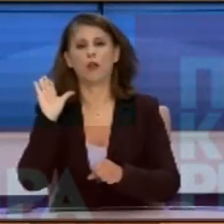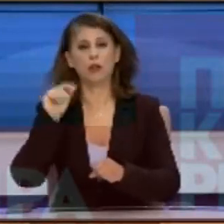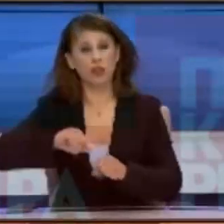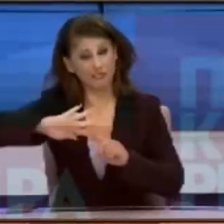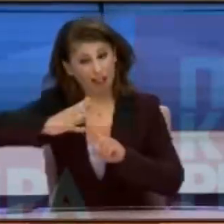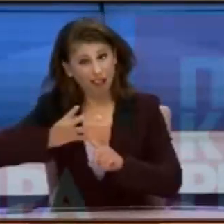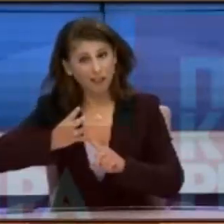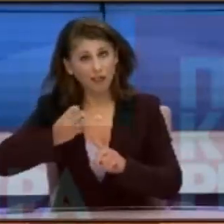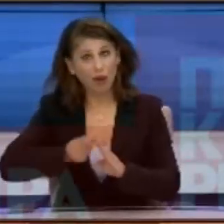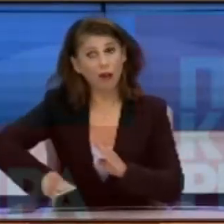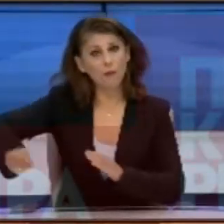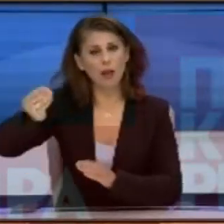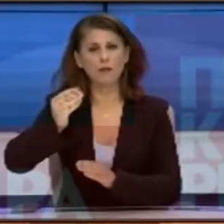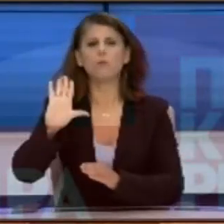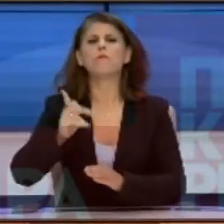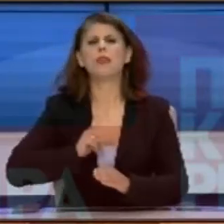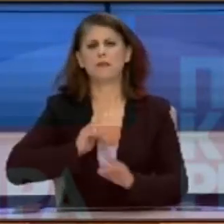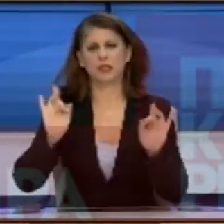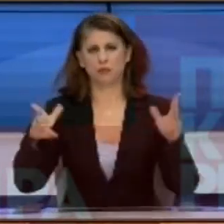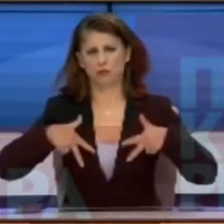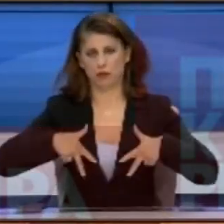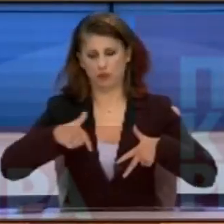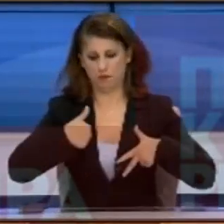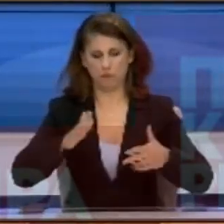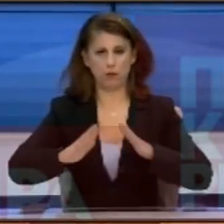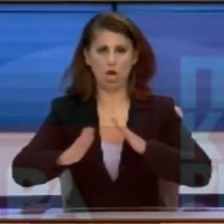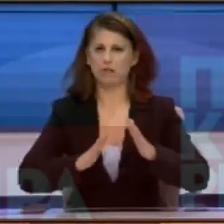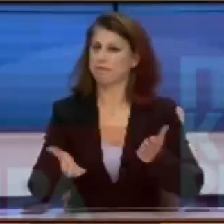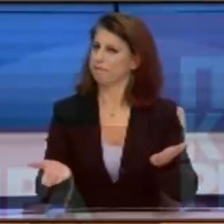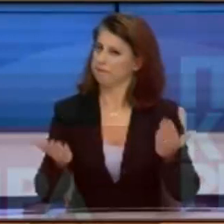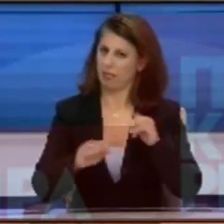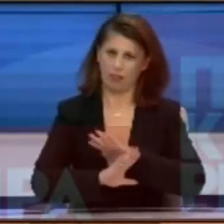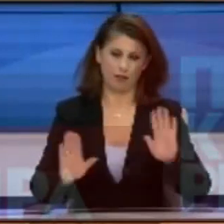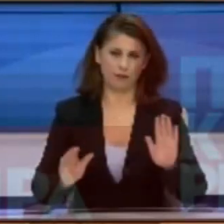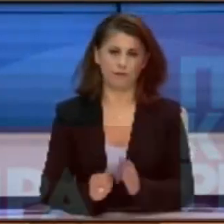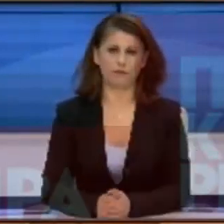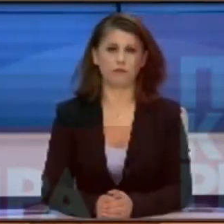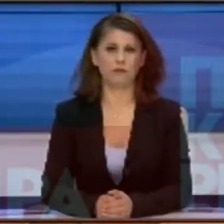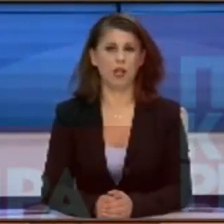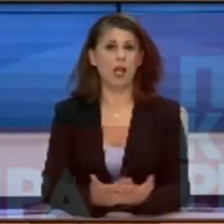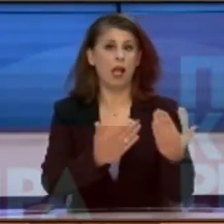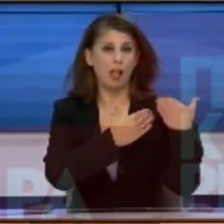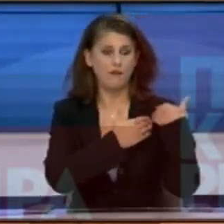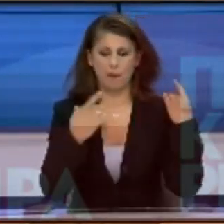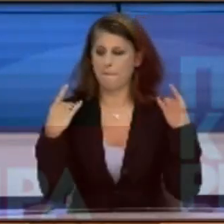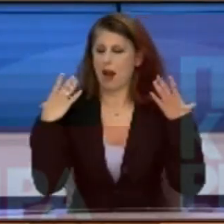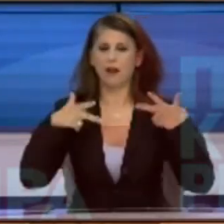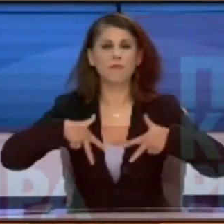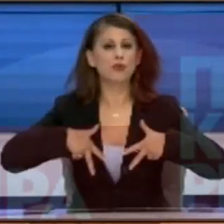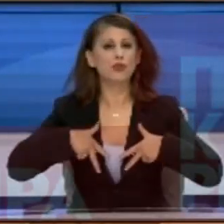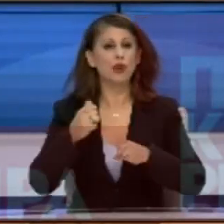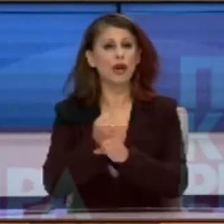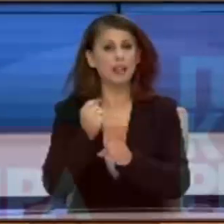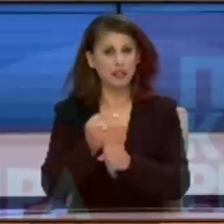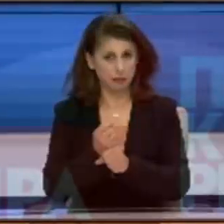4η ρύθμιση, μην περιμένεις και τίποτα από το κράτος, γιατί εμείς δεν θα σε προστατεύσουμε. Η ευθύνη φεύγει από το Υπουργείο Εργασίας, φεύγει